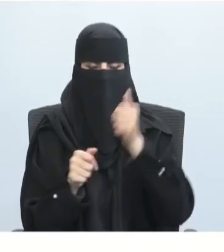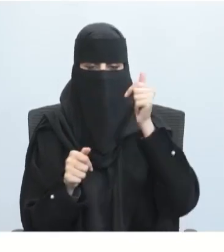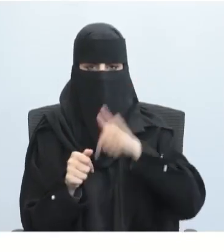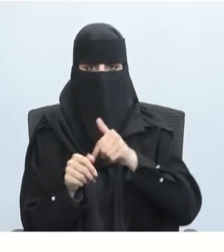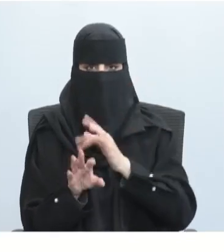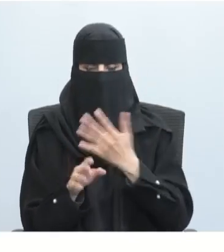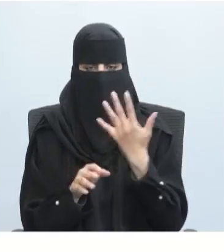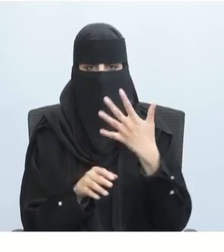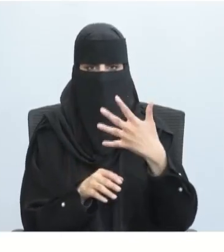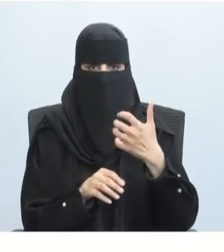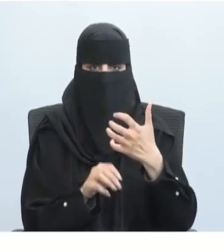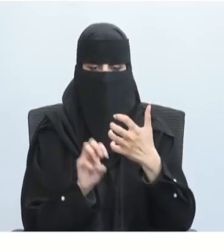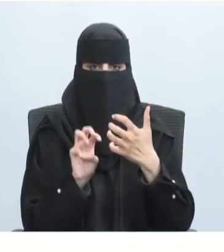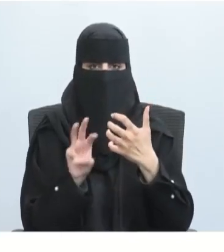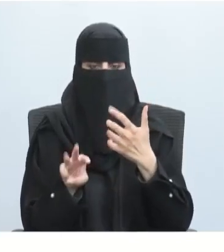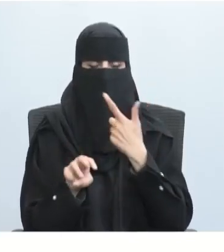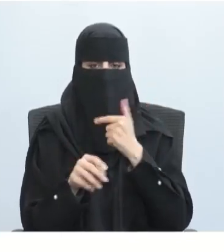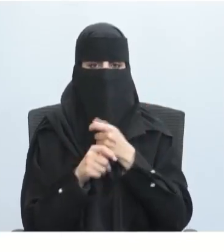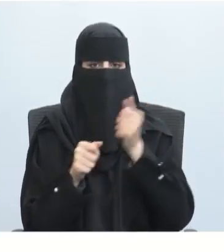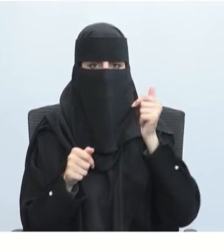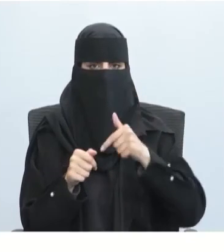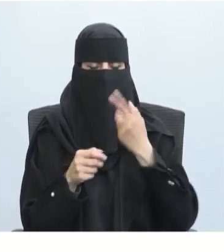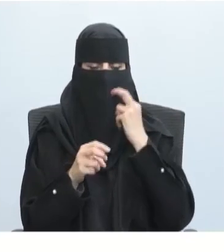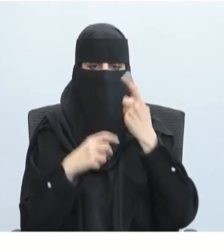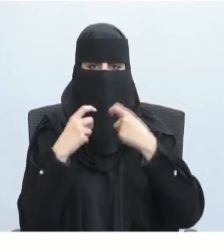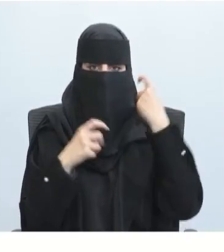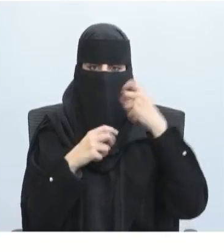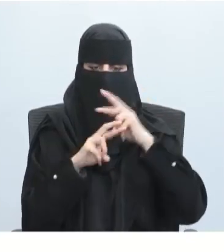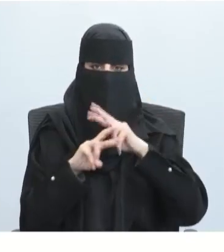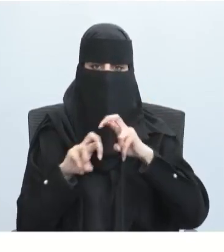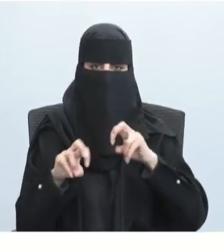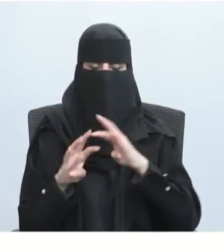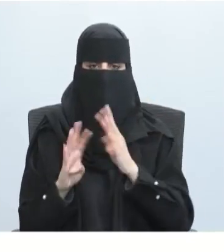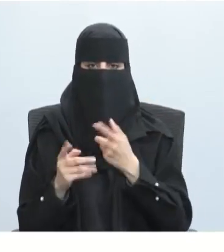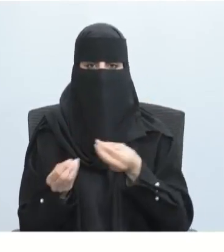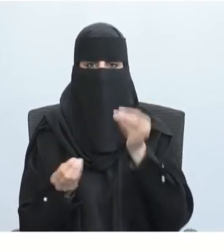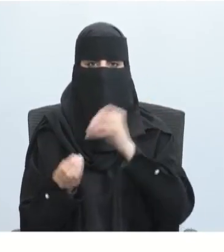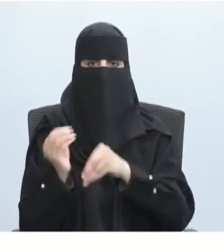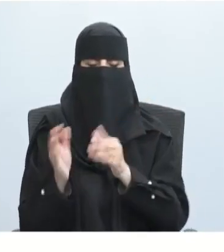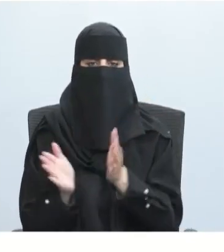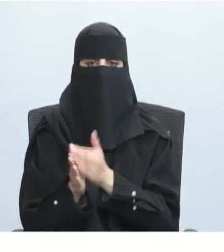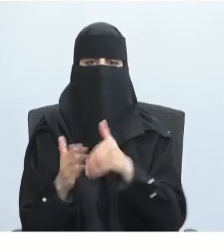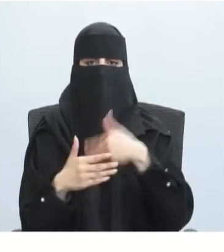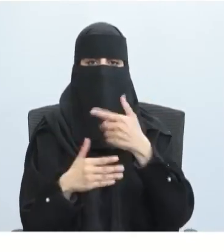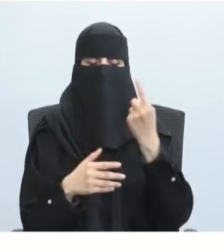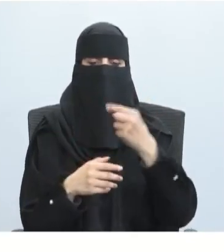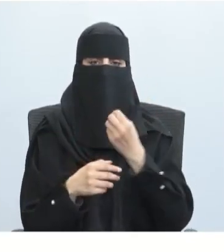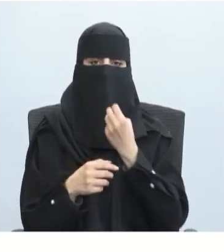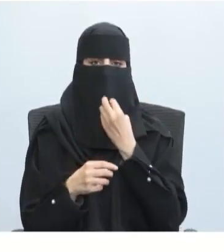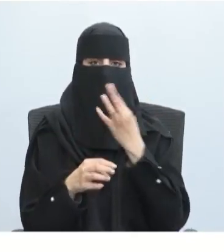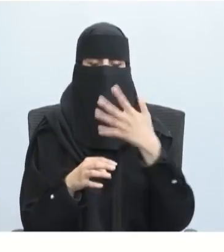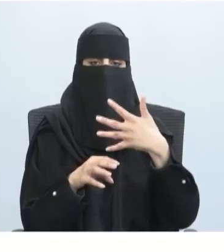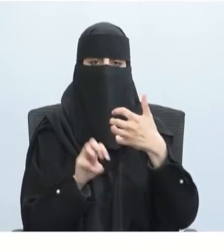ذكرنا لديك هدف في المستقبل 00000 وتفكر الان كم يجب ان اودع لكي تصبح بعد ع سنوات